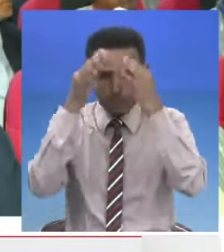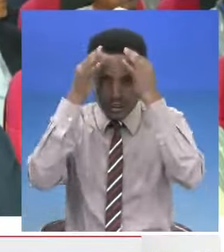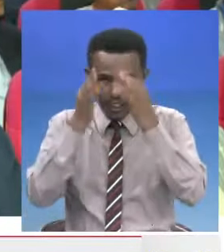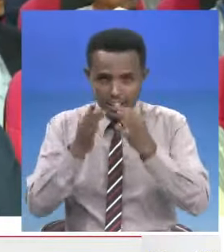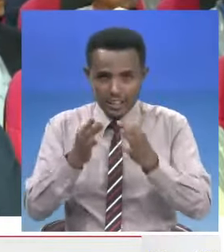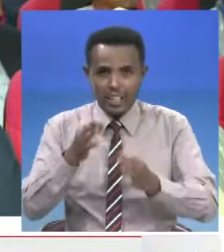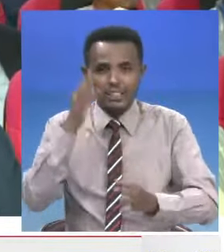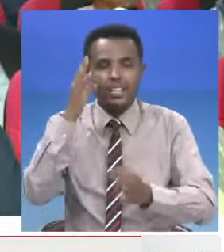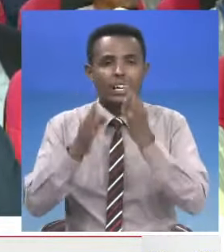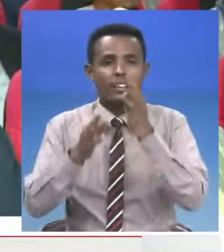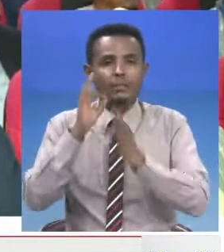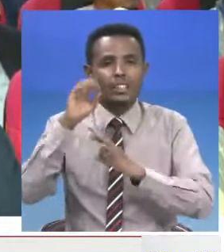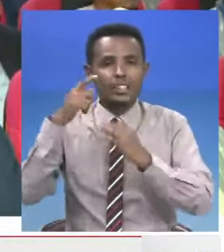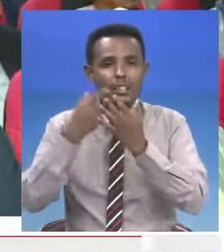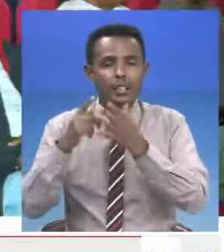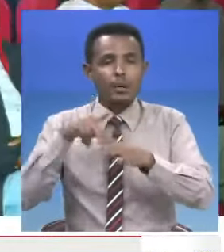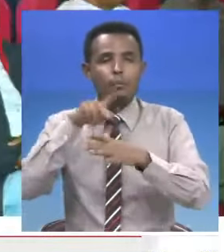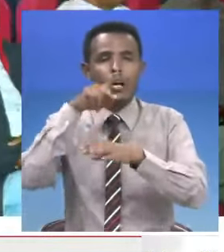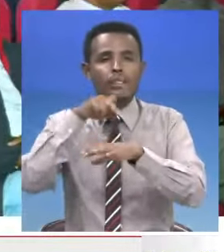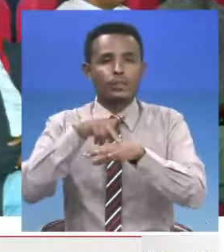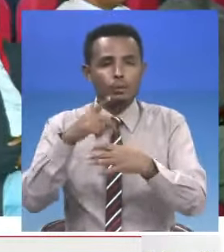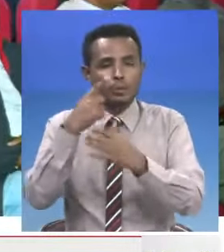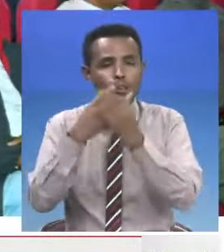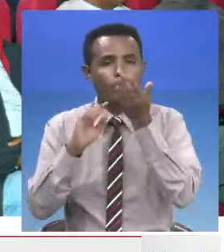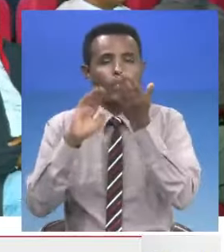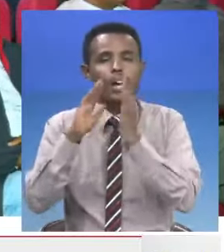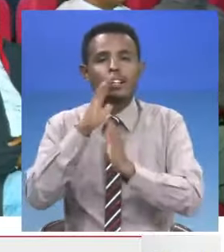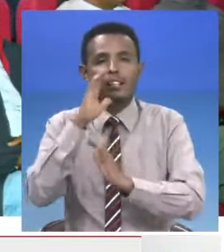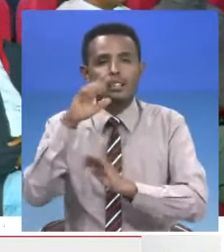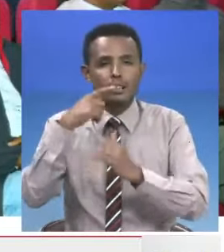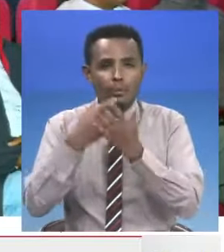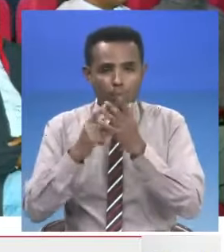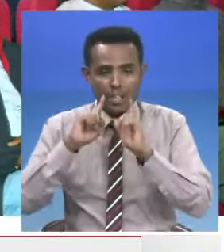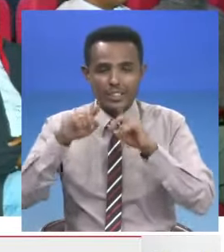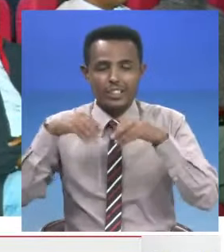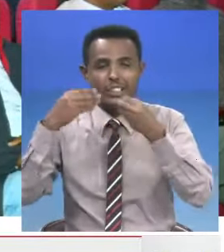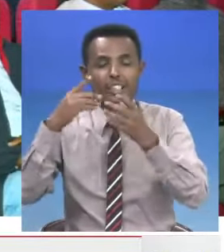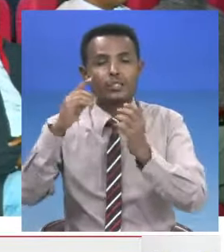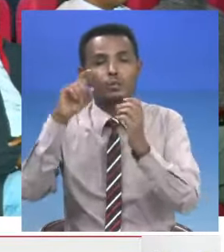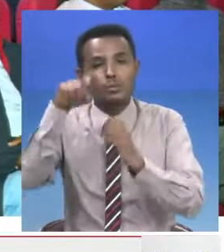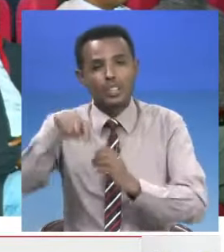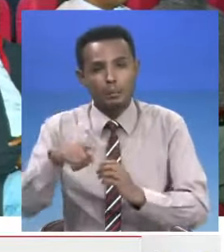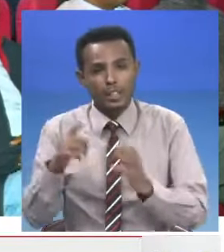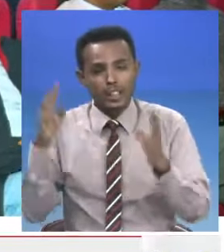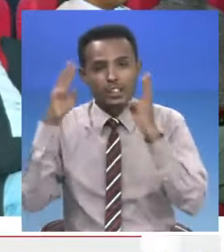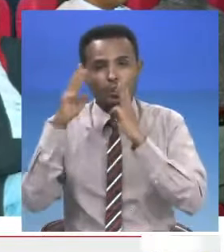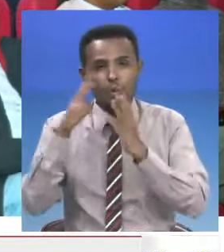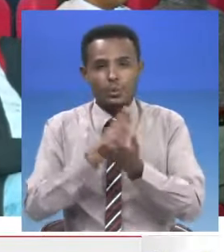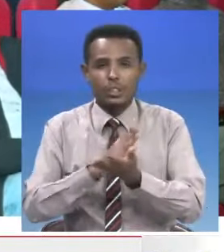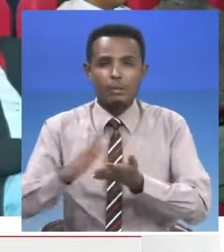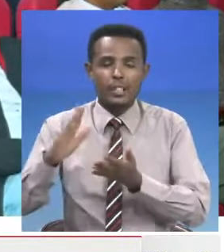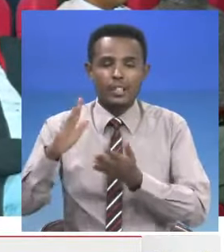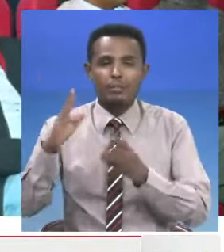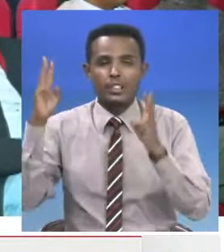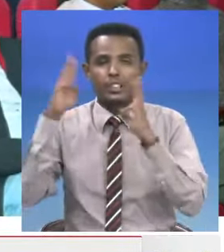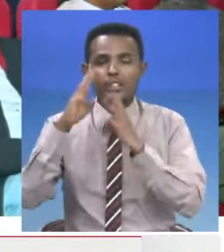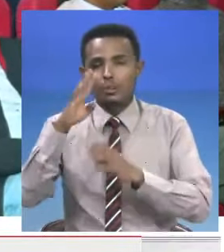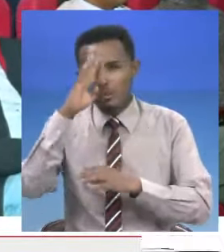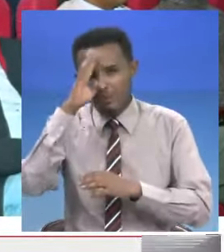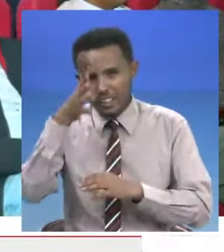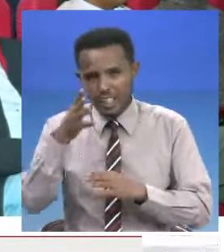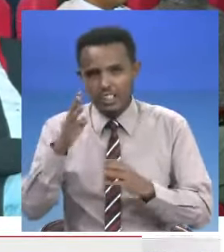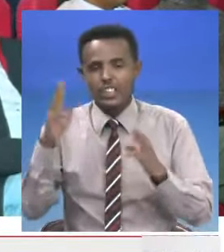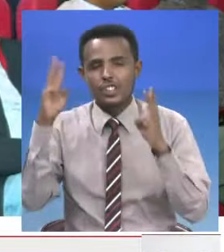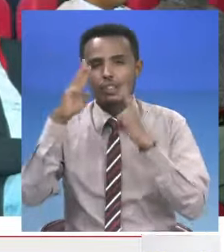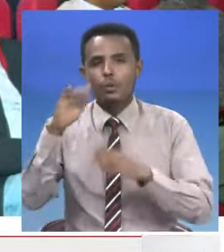እነዚህን ውሳኔዎች ግን ፓርቲው ብቻውን አይደለም ምላሽ ሊሰጣቸው የሚገባው። ችግሮችን ለመቅረፍ የችግሩ ፈጣሪ፣ የችግሩ